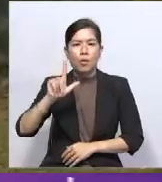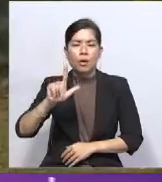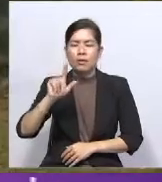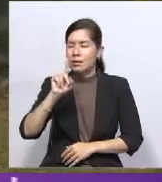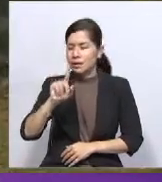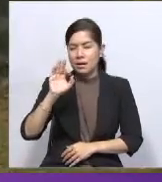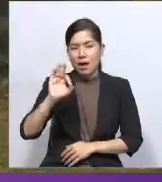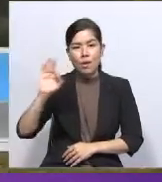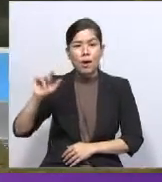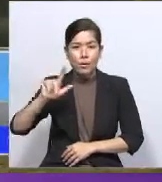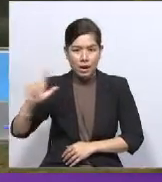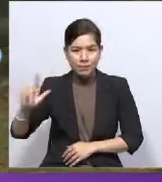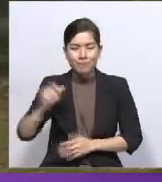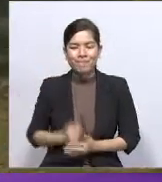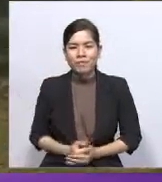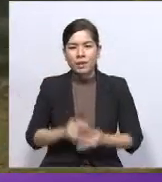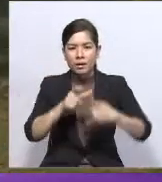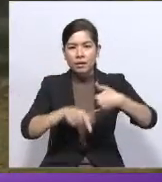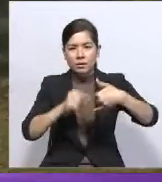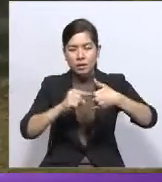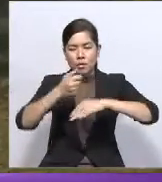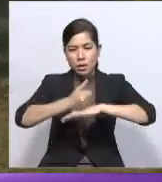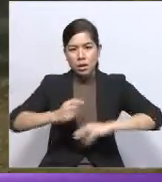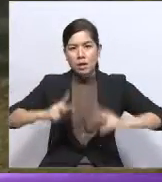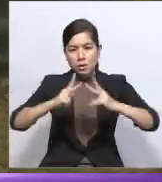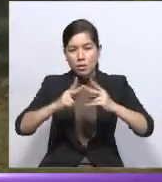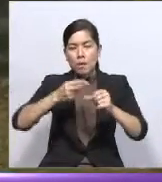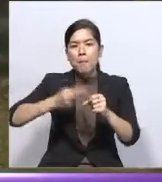ครับทั้งหมดนี้คือภารกิจของรัฐมนตรีว่าการกระทรวงพลังงาน